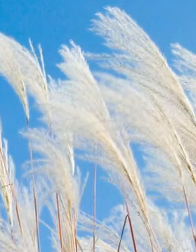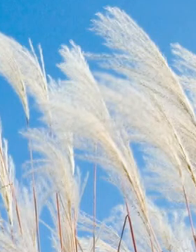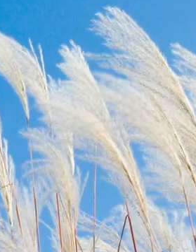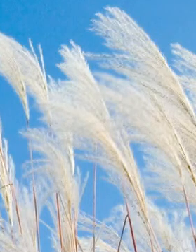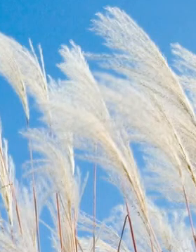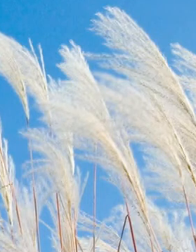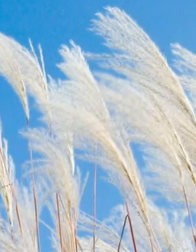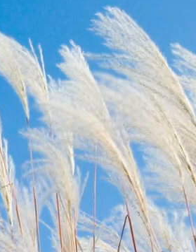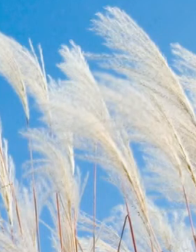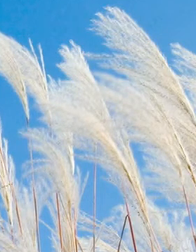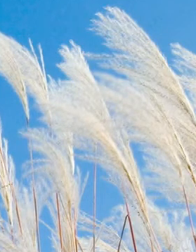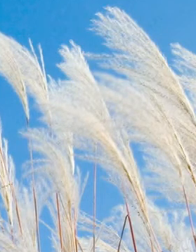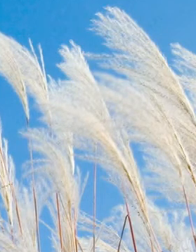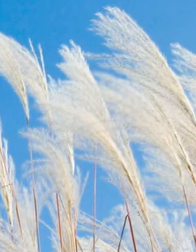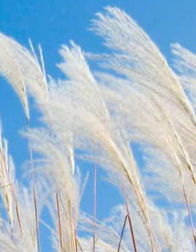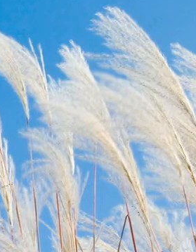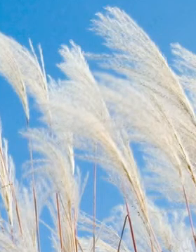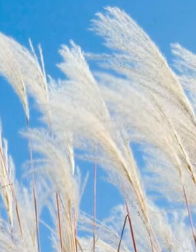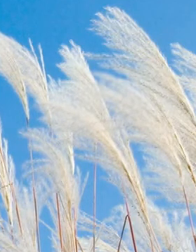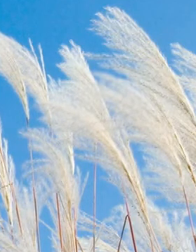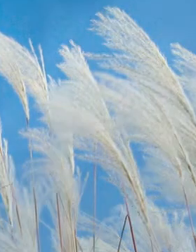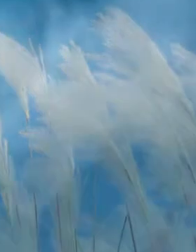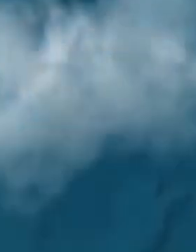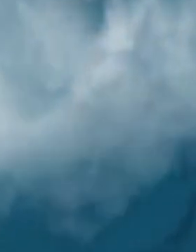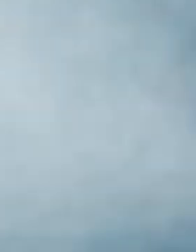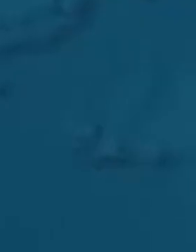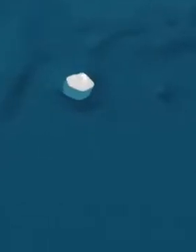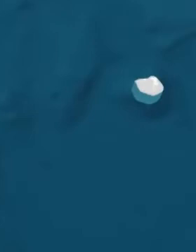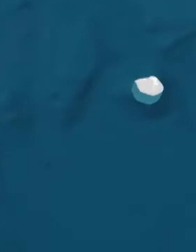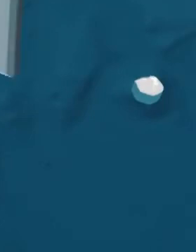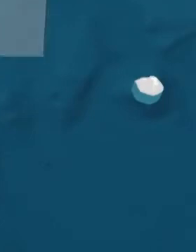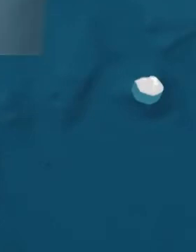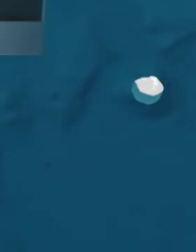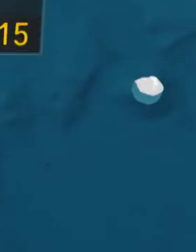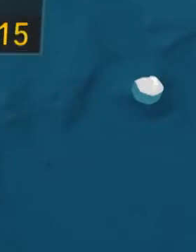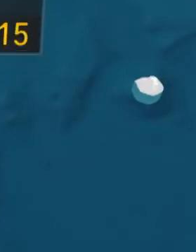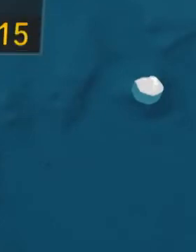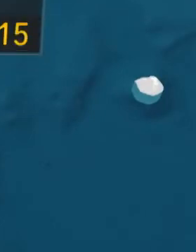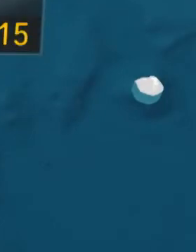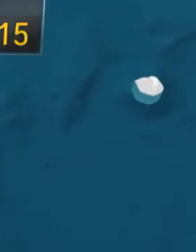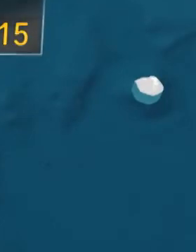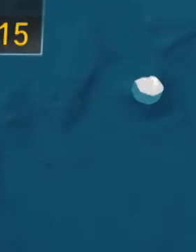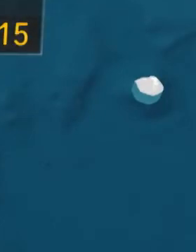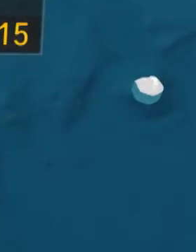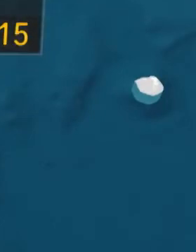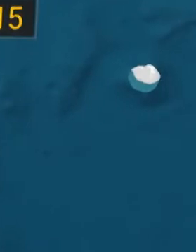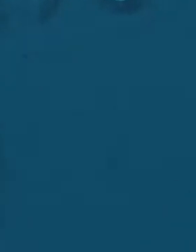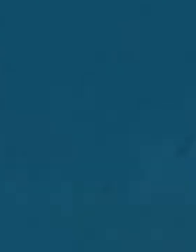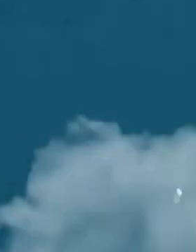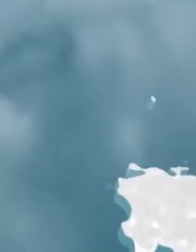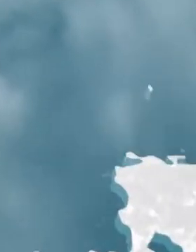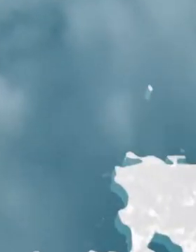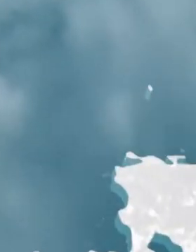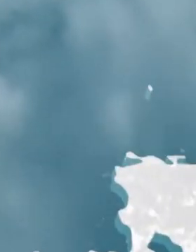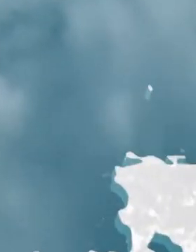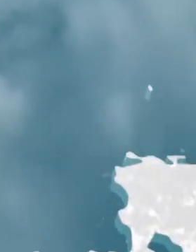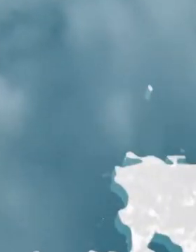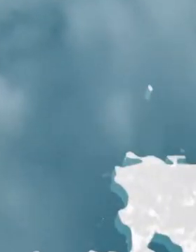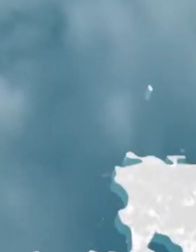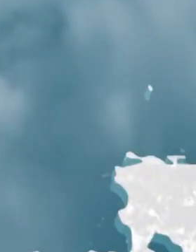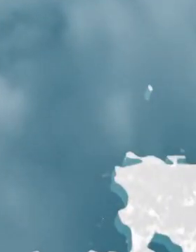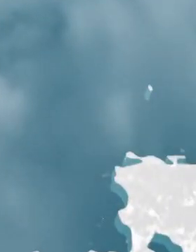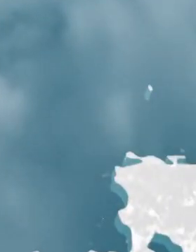내일은 전국이 대체로 맑겠습니다. 아침 최저기온은 3도에서 13도, 낮 최고기온은